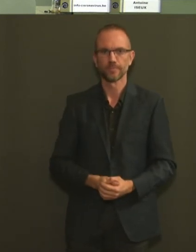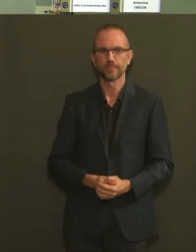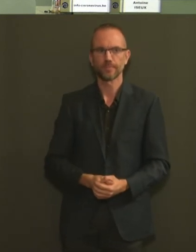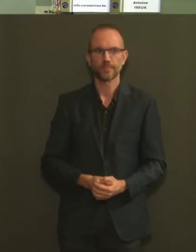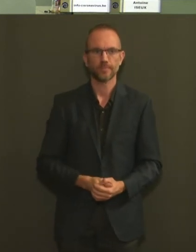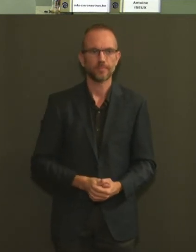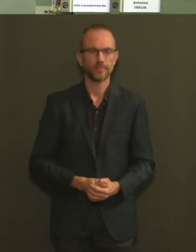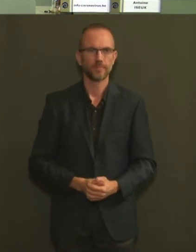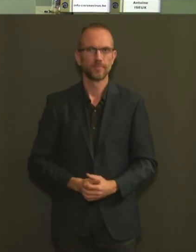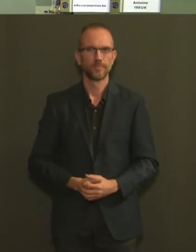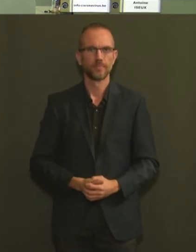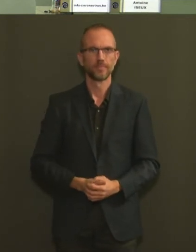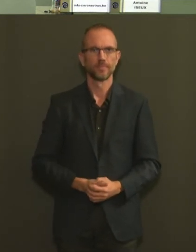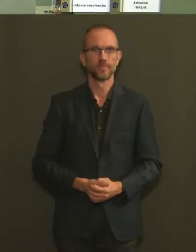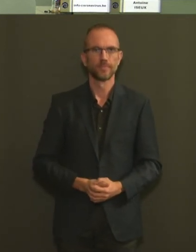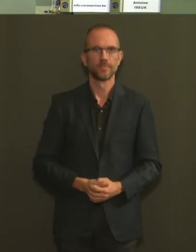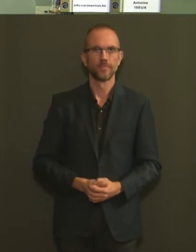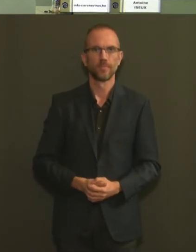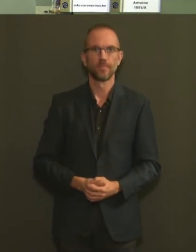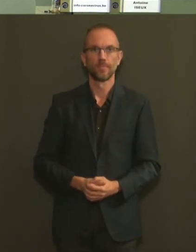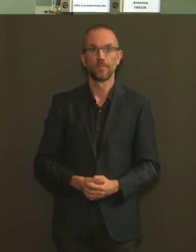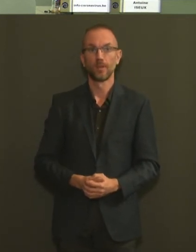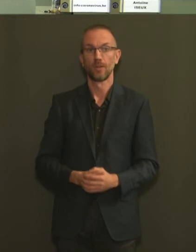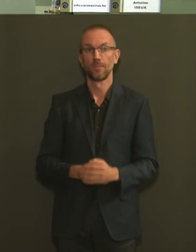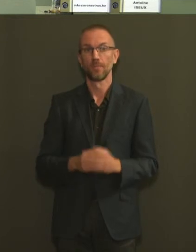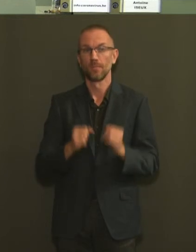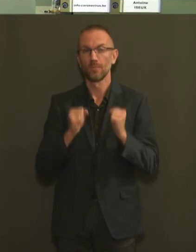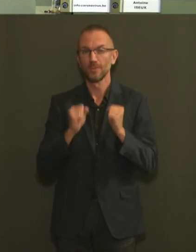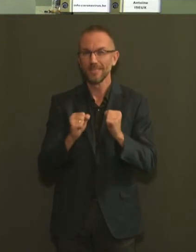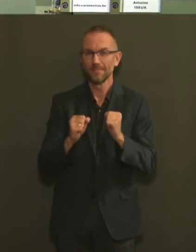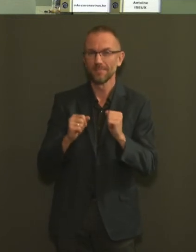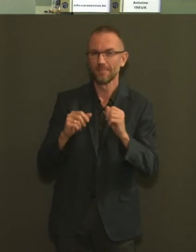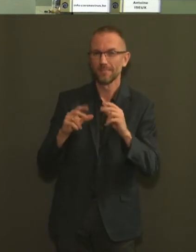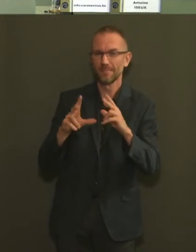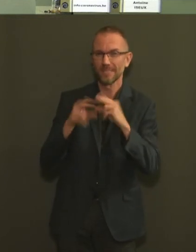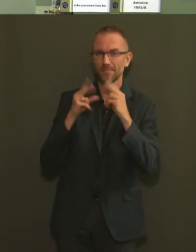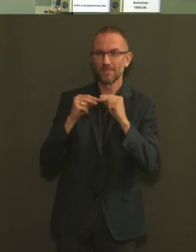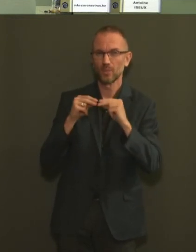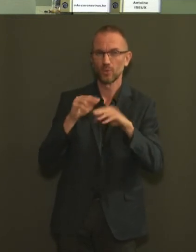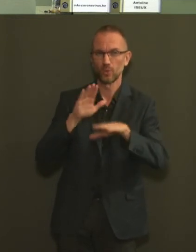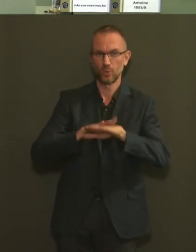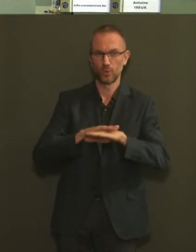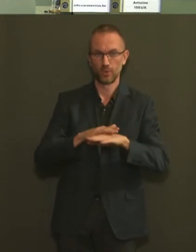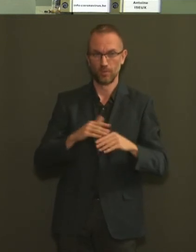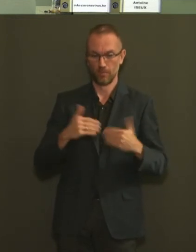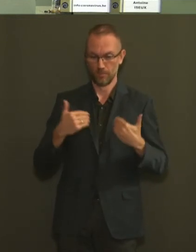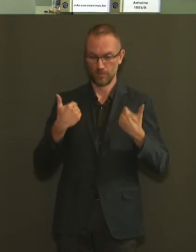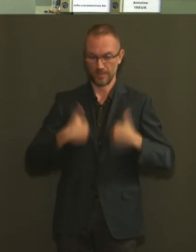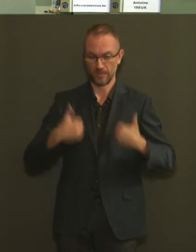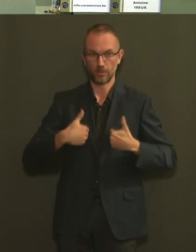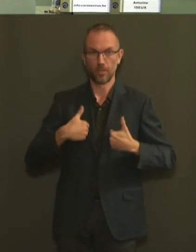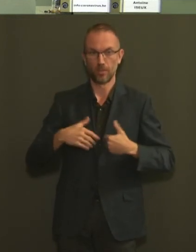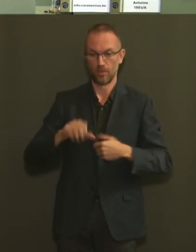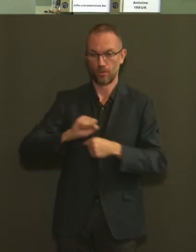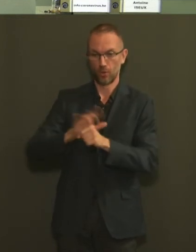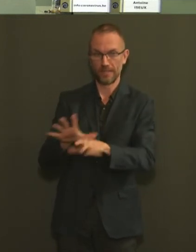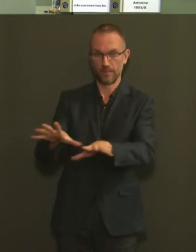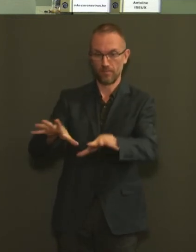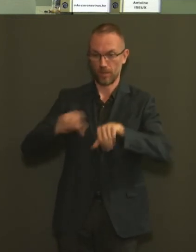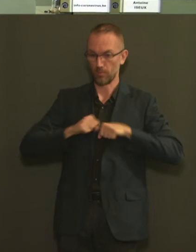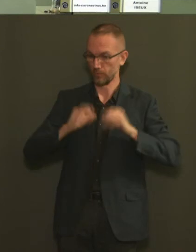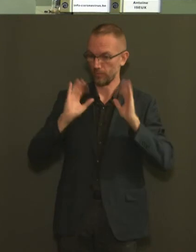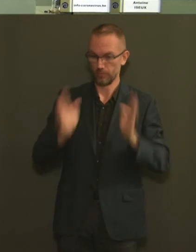peut-on faire le point sur la contagiosité des personnes et ont déjà été contaminées où en sont les